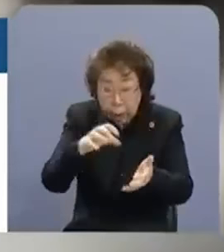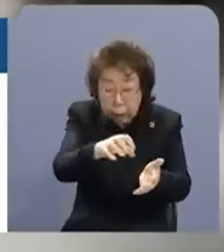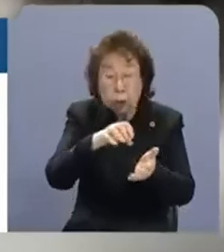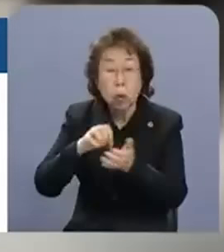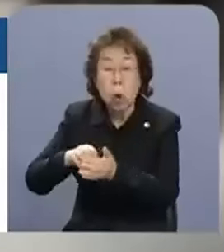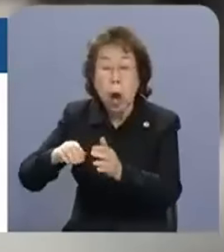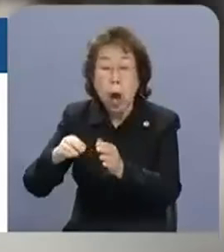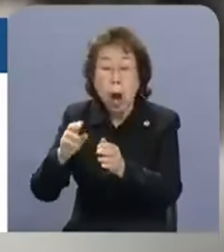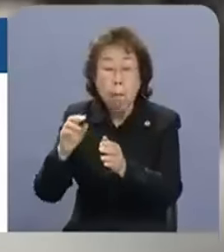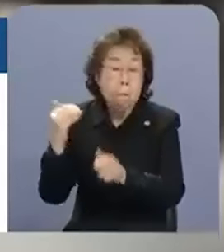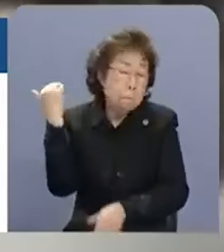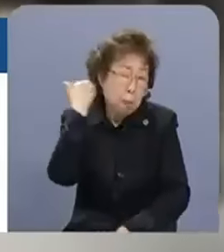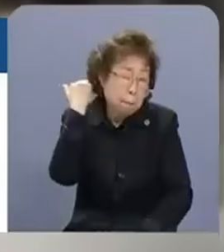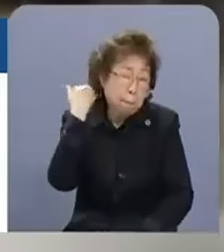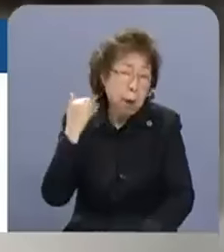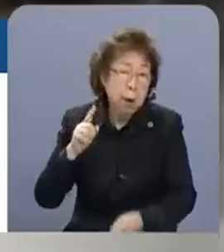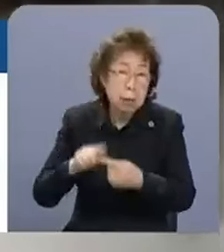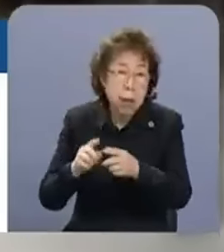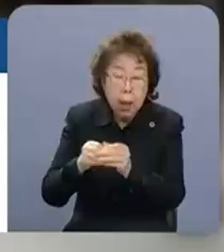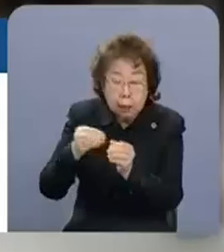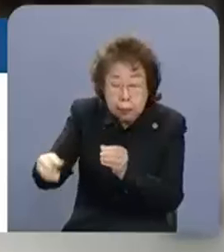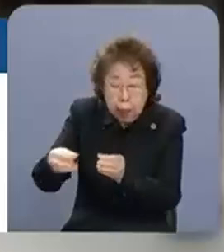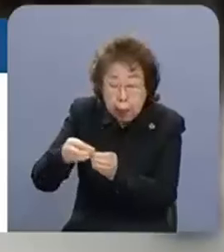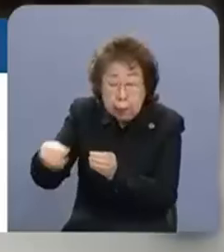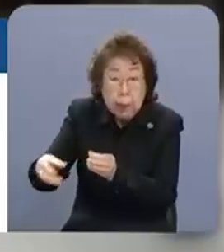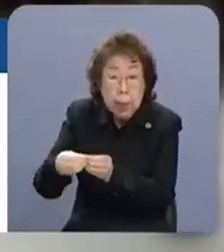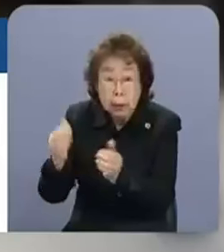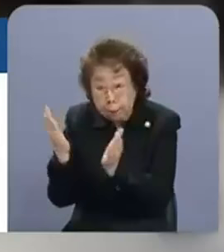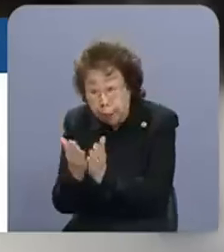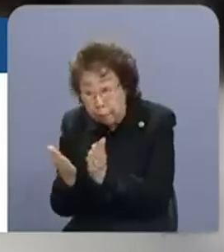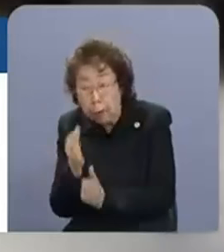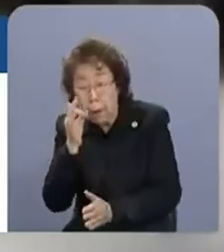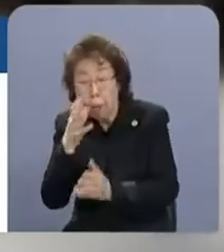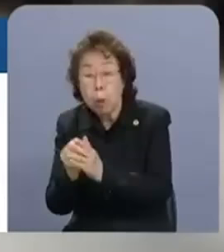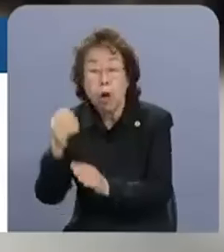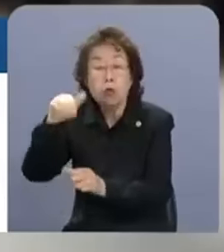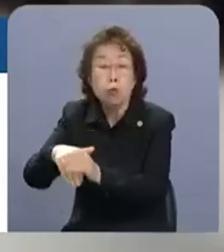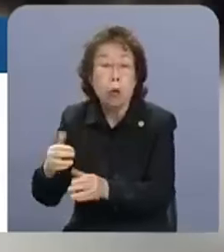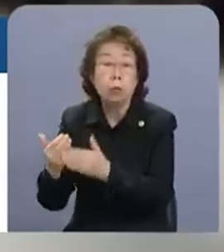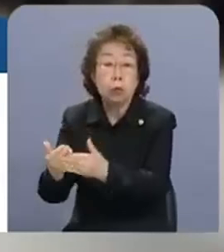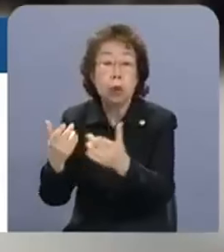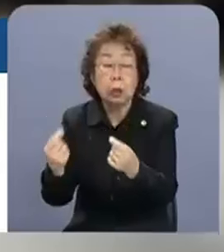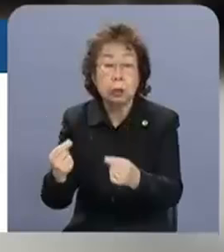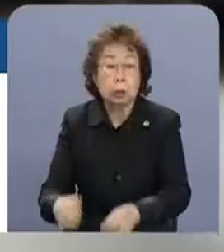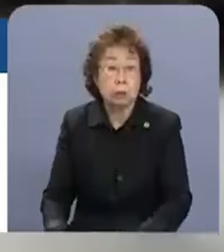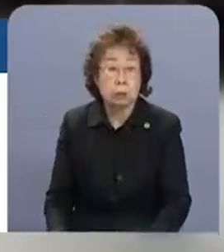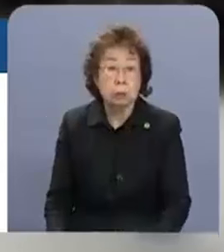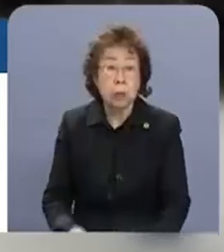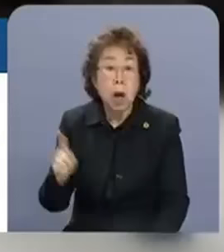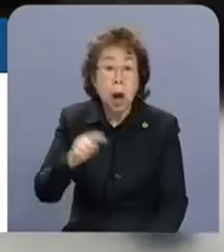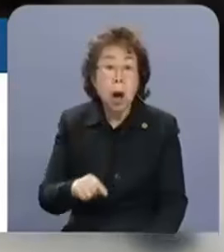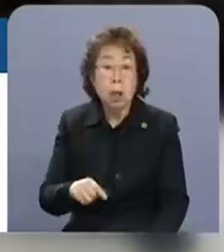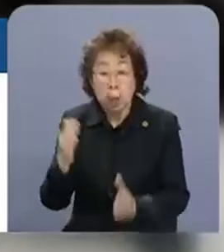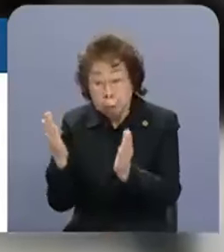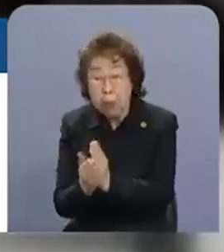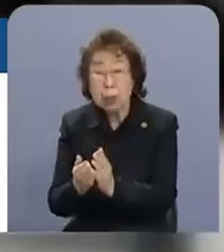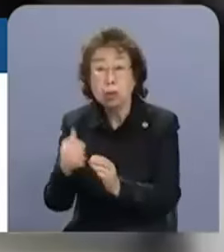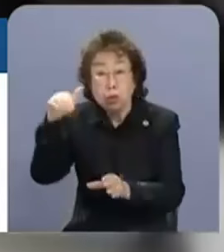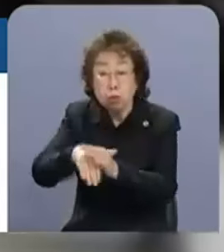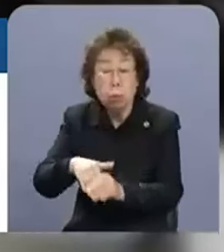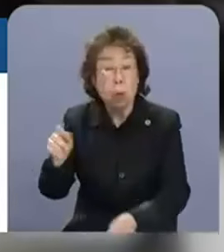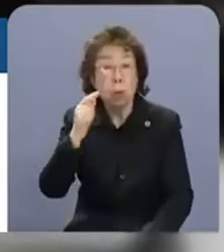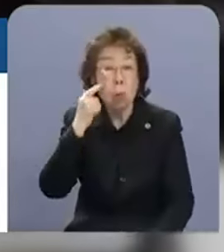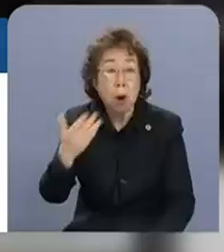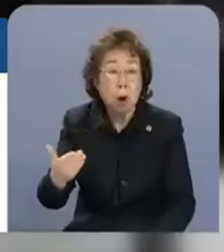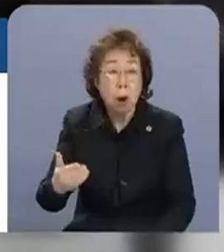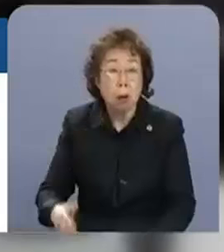안 보이게끔 한 장 한 장 요 개수하고 맞춰갖고야 네. 투표함에 투표를 합니다. 이거는 자기 사람을 하는 거 투표가 아니잖아요.